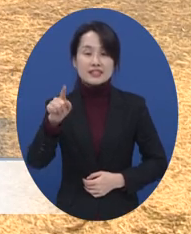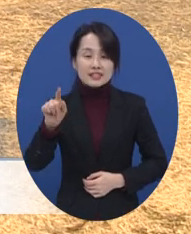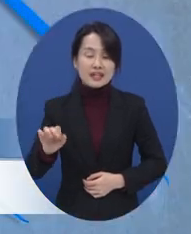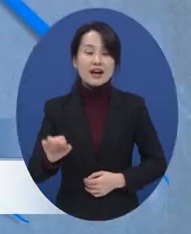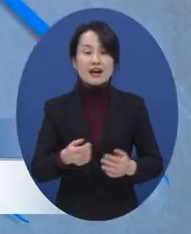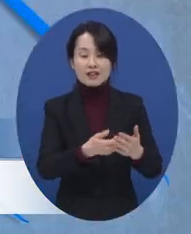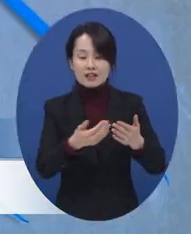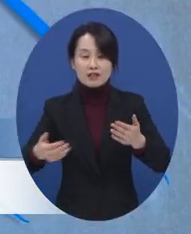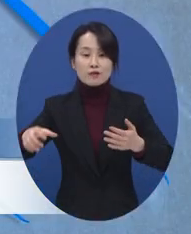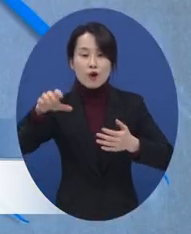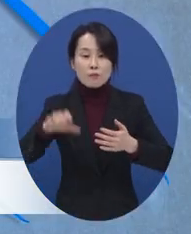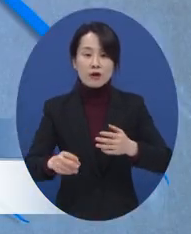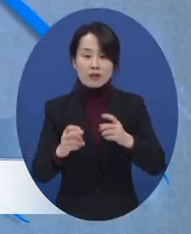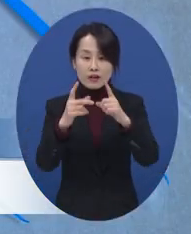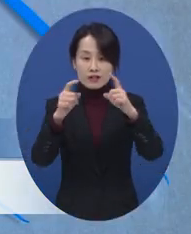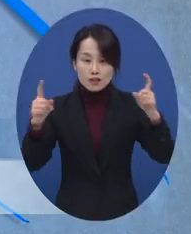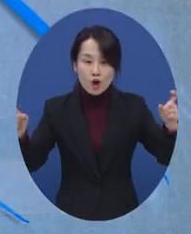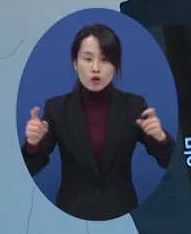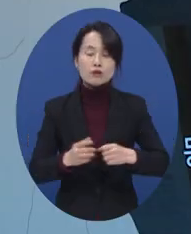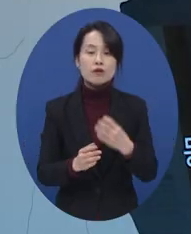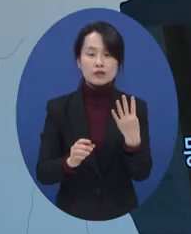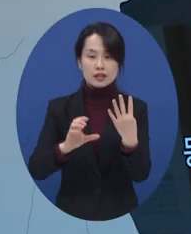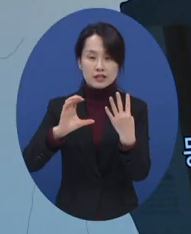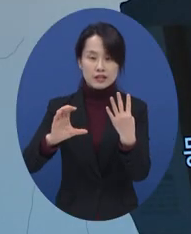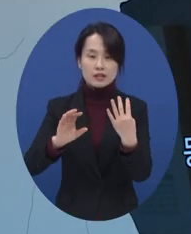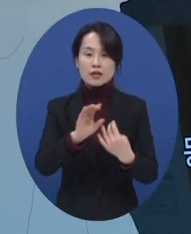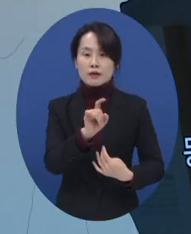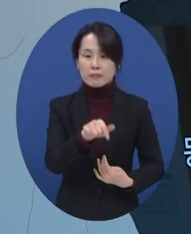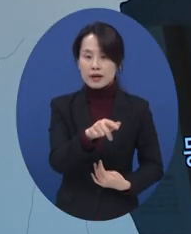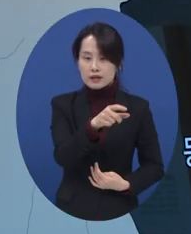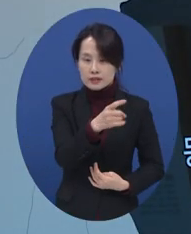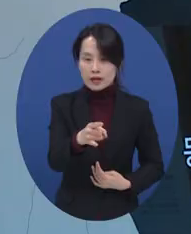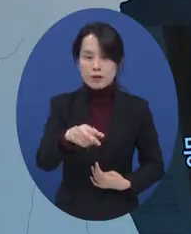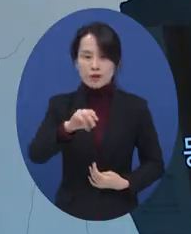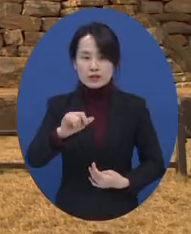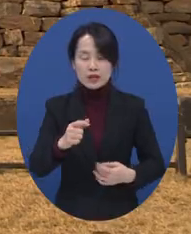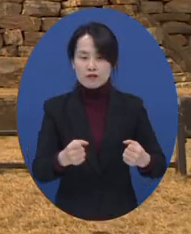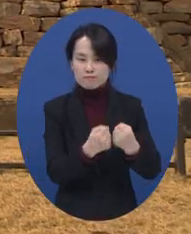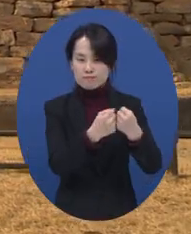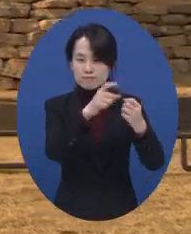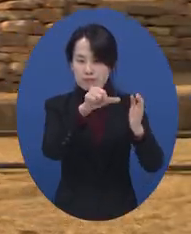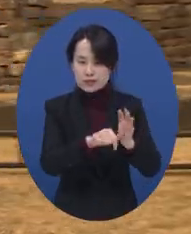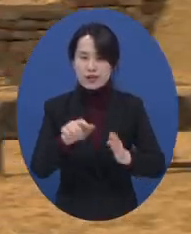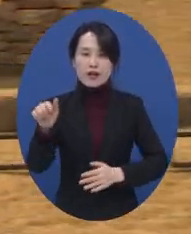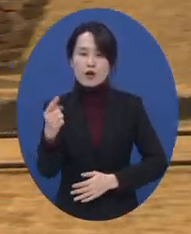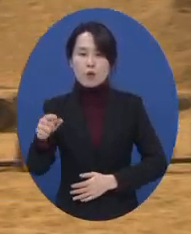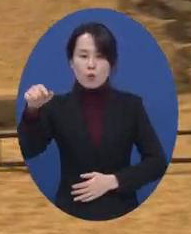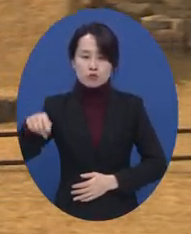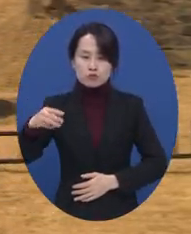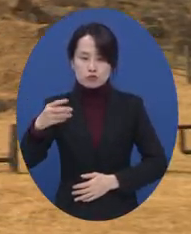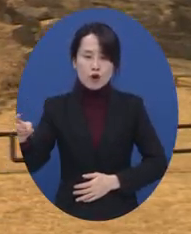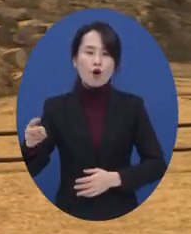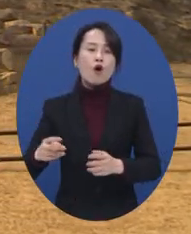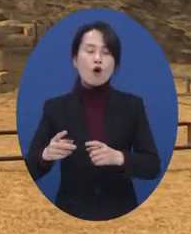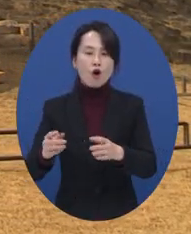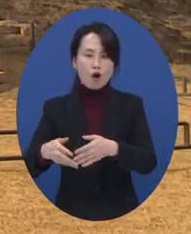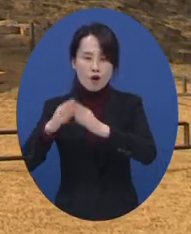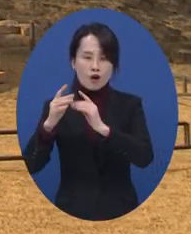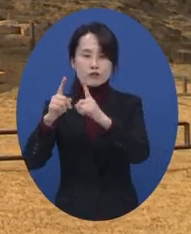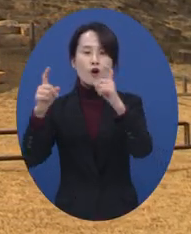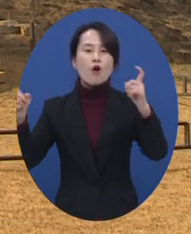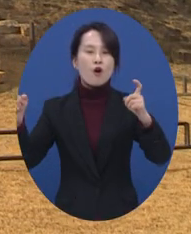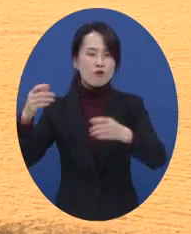성터 약 4세기 백제 신라와 임진강을 두고 패권을 다툴 때 남진 정책을 펼치던 고구려가 세운